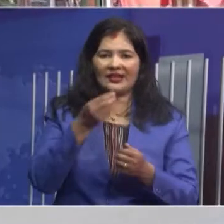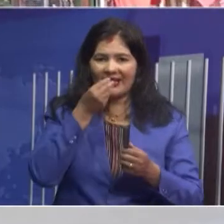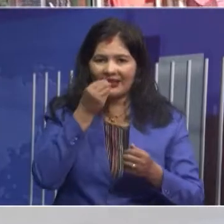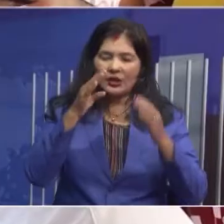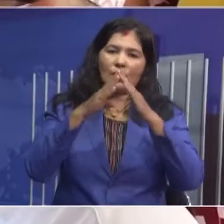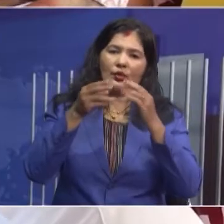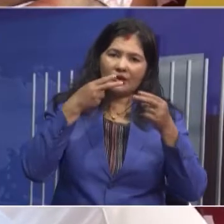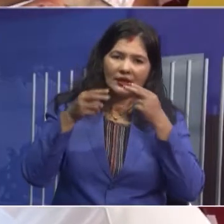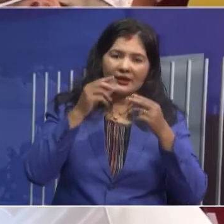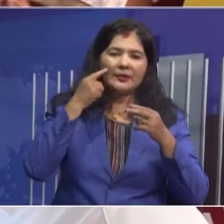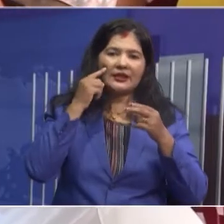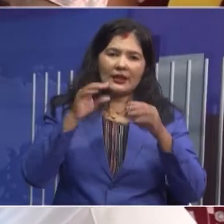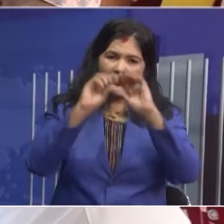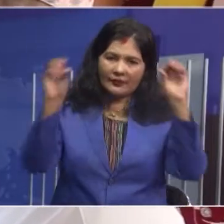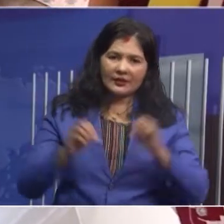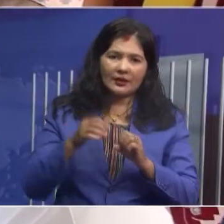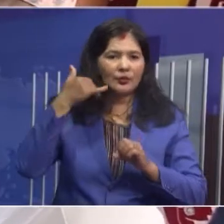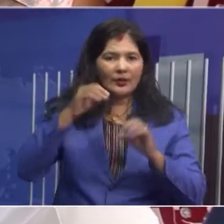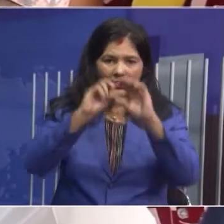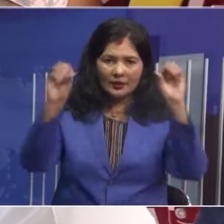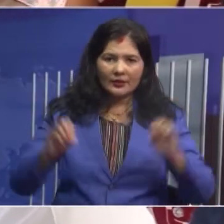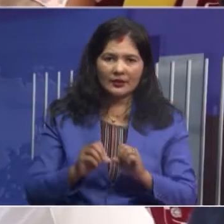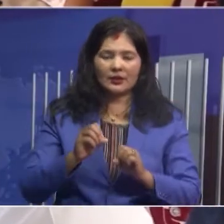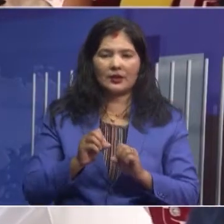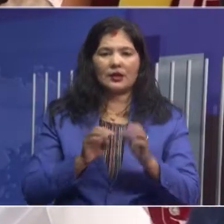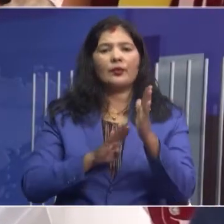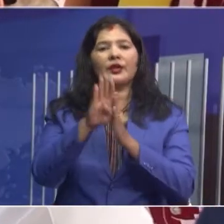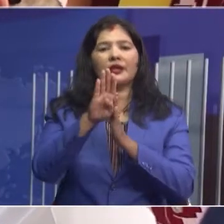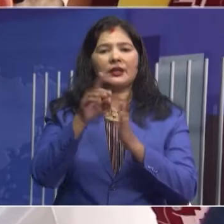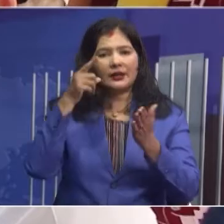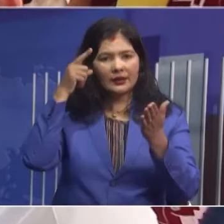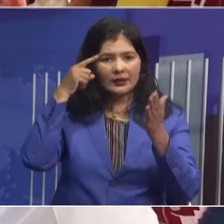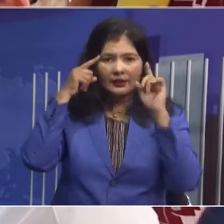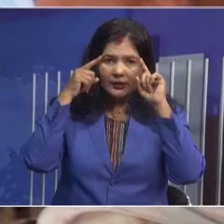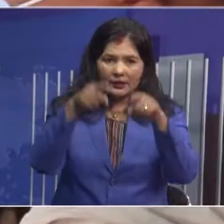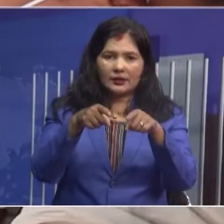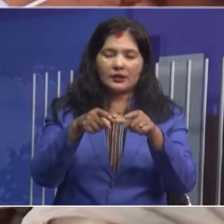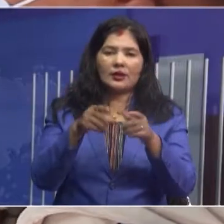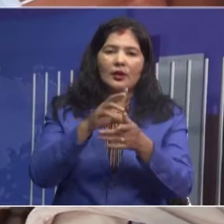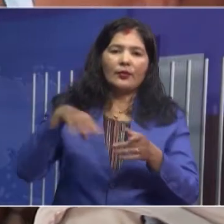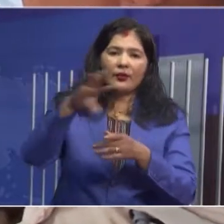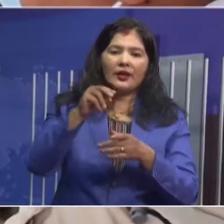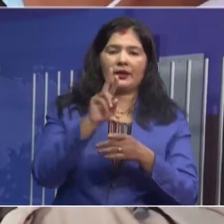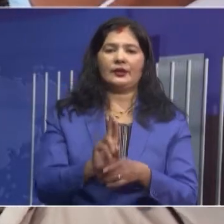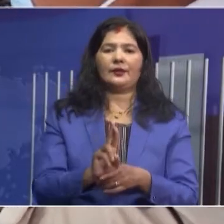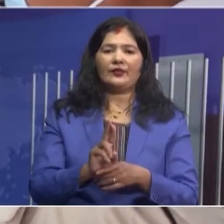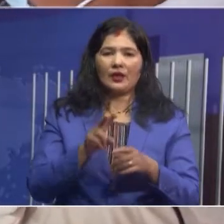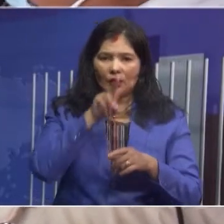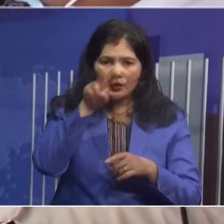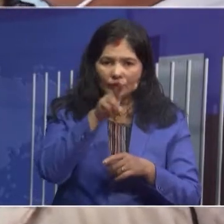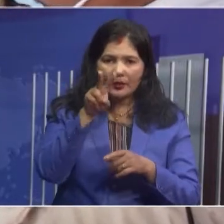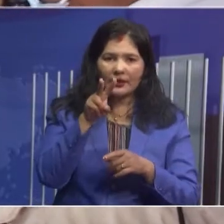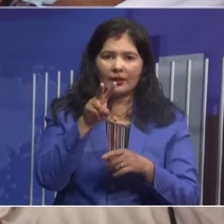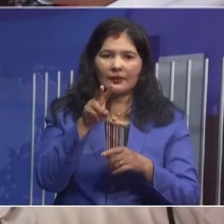होटेल तथा मिठाई पसल र मोबाइल पसलहरूमा बढी केन्द्रित भएर अनुगमन गरिएको अनुगमनमा रहनुभएका सहायक प्रमुख